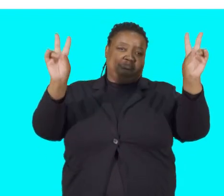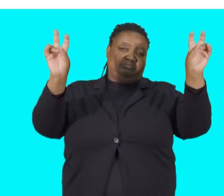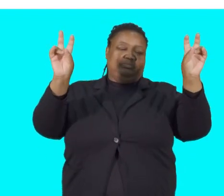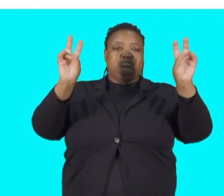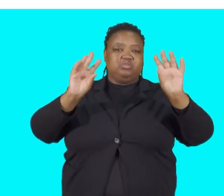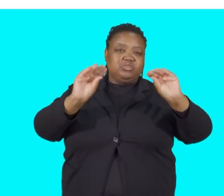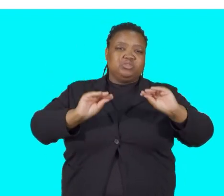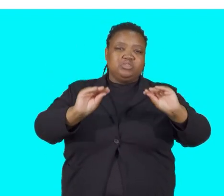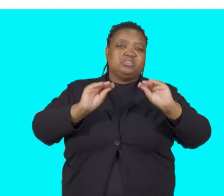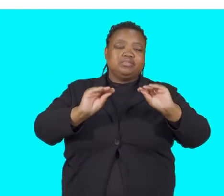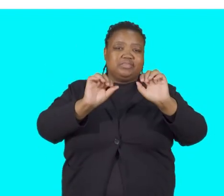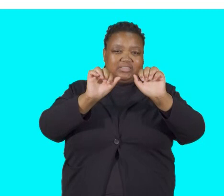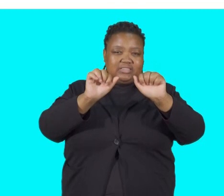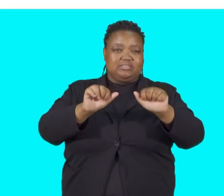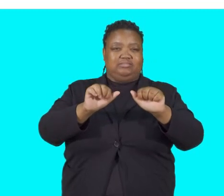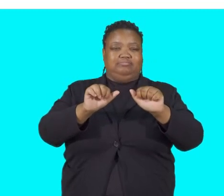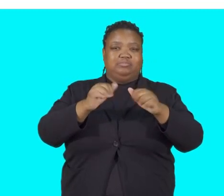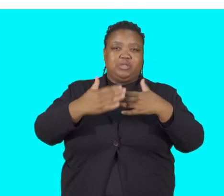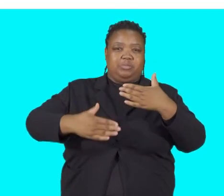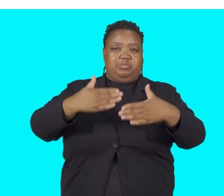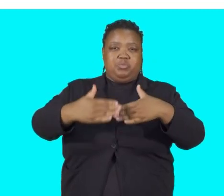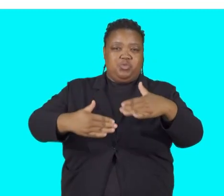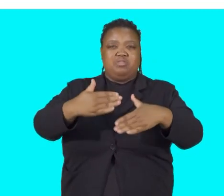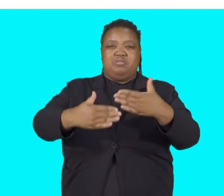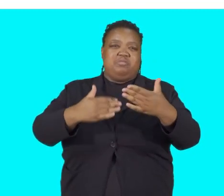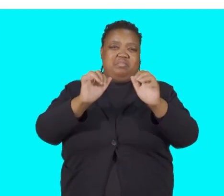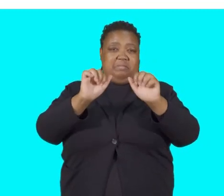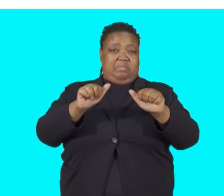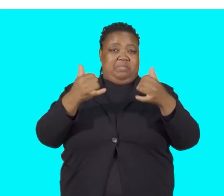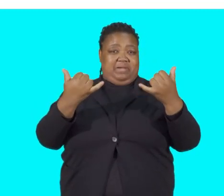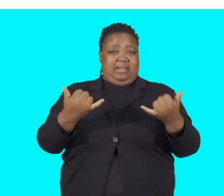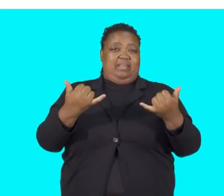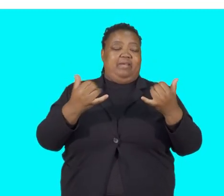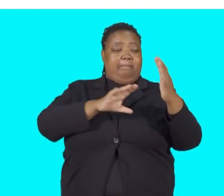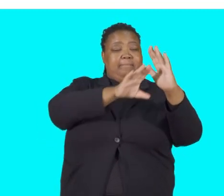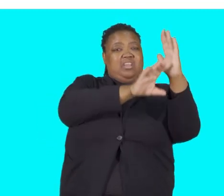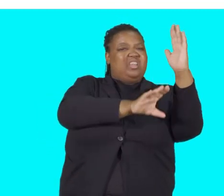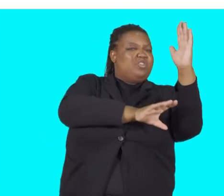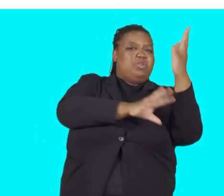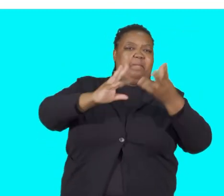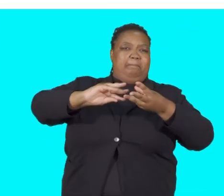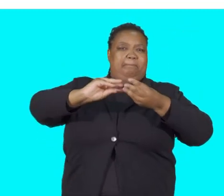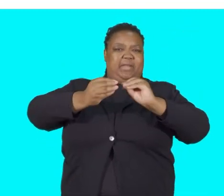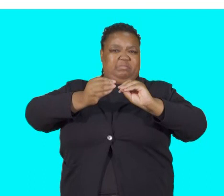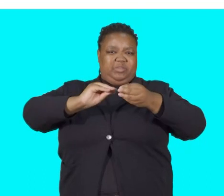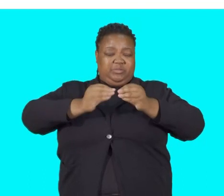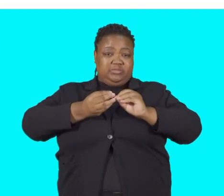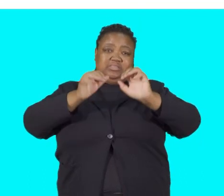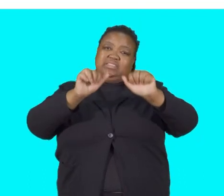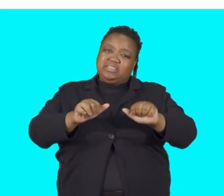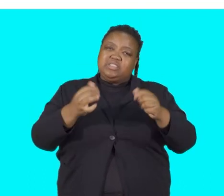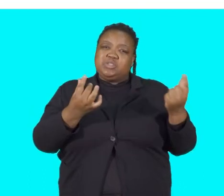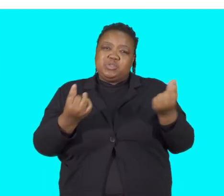nakwisigaba siphela. Le nkqubo ke yenziweyo yokuphononga le curriculum yenziwe into